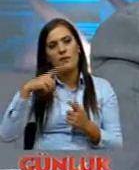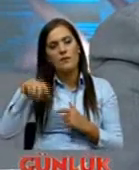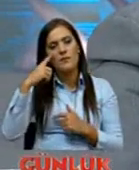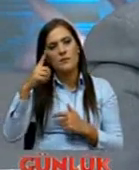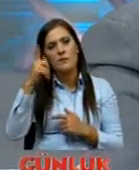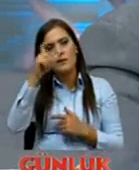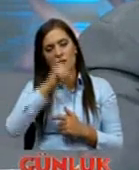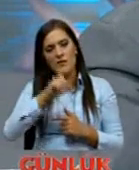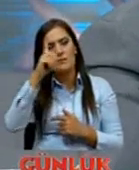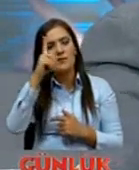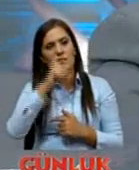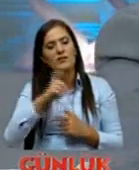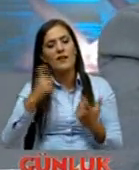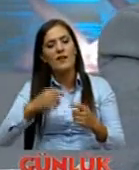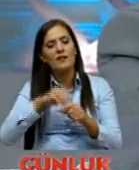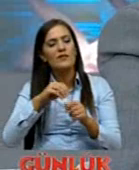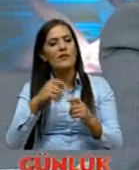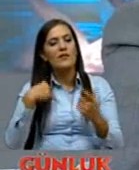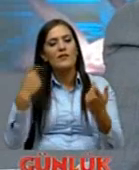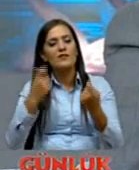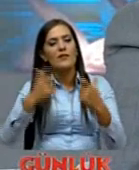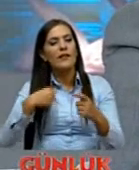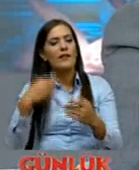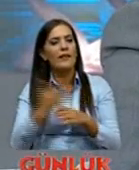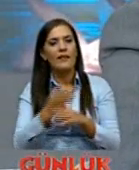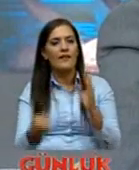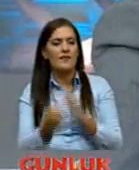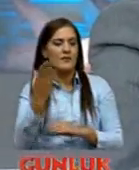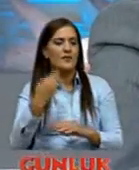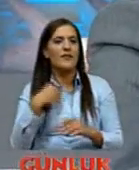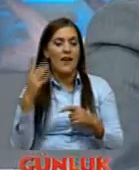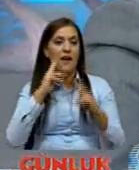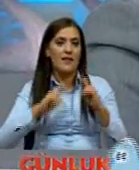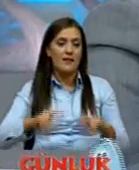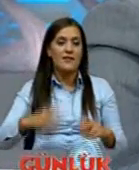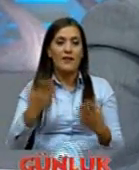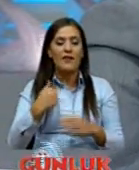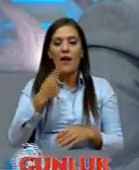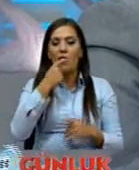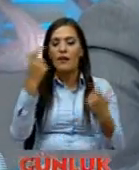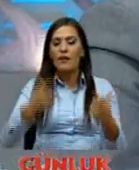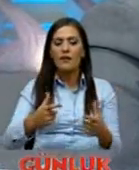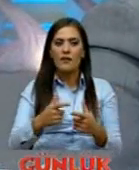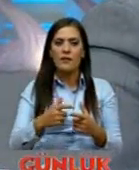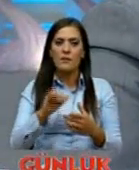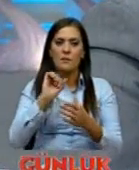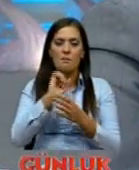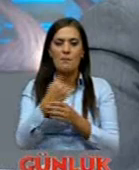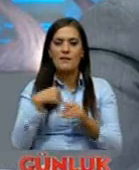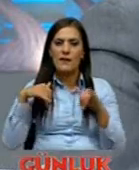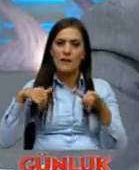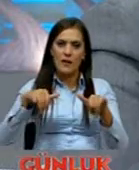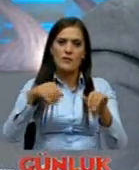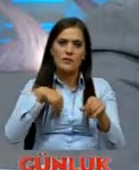bir işçinin bir iş yerinden neden çıktığını da araştırır. Yani Ankara'da